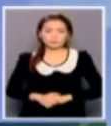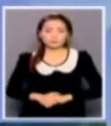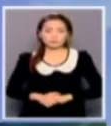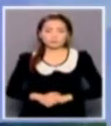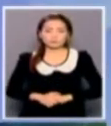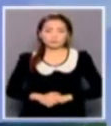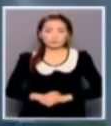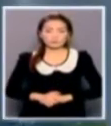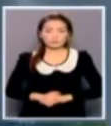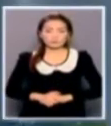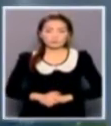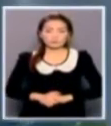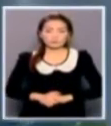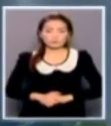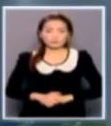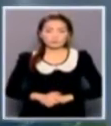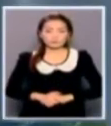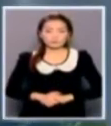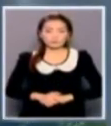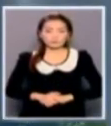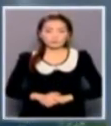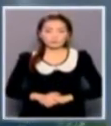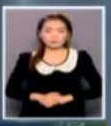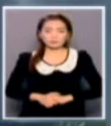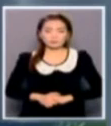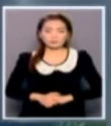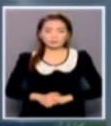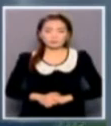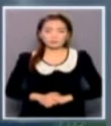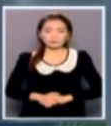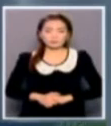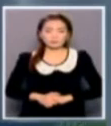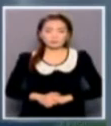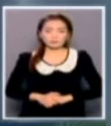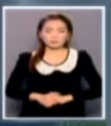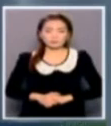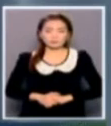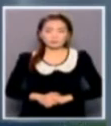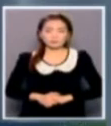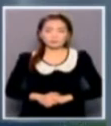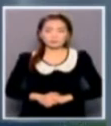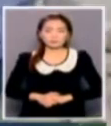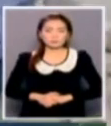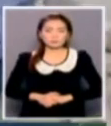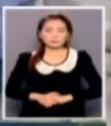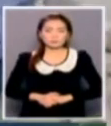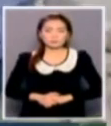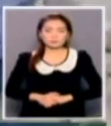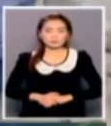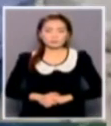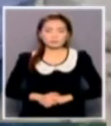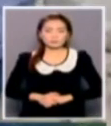қоңыр кеште жаңылып, көзін сулап қалып еді қамығып, қоңыр жолға түсіп еді мен естіп, қоңыр қайы маза берер